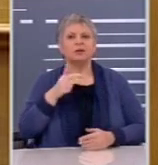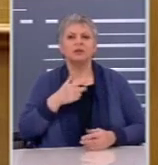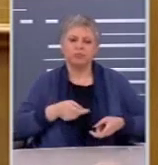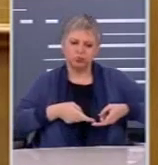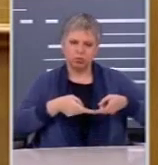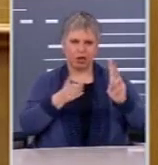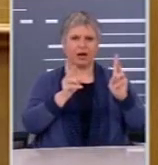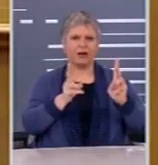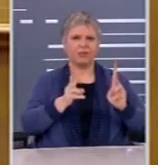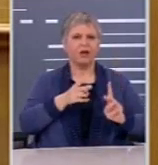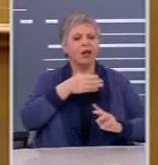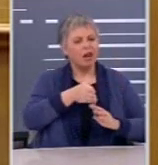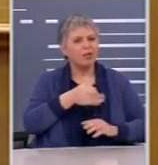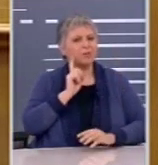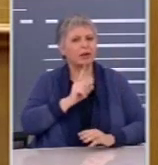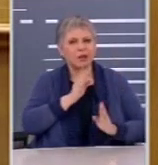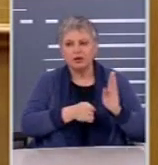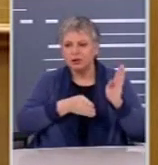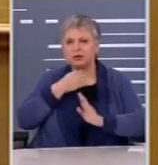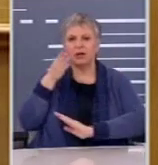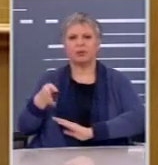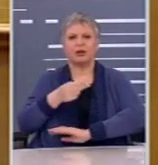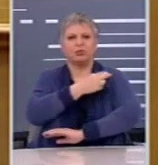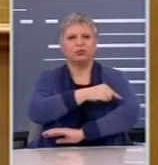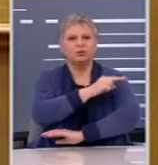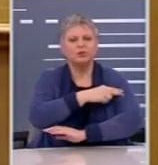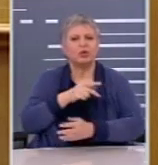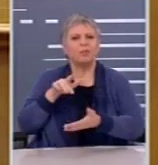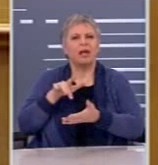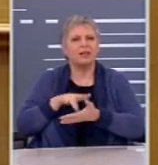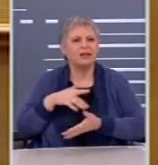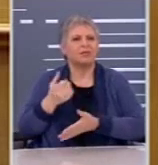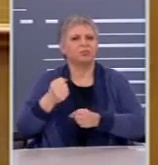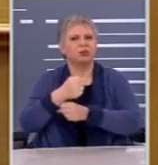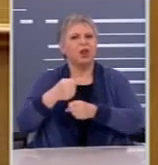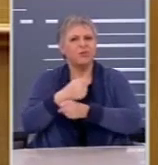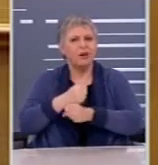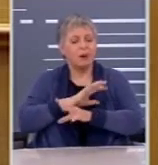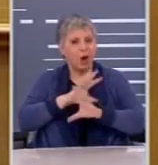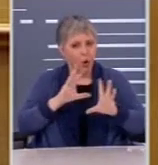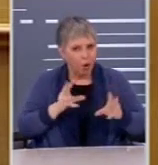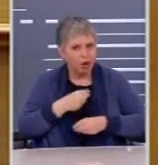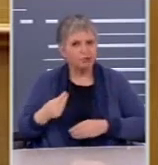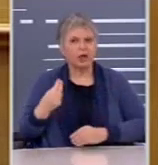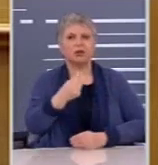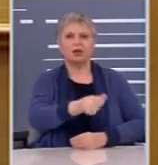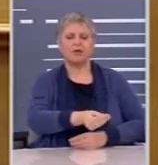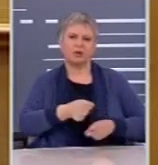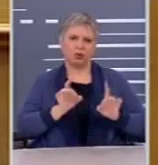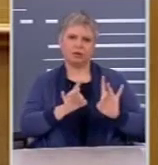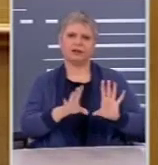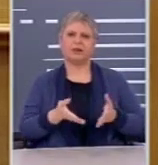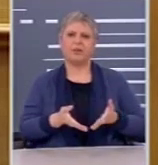πρόσβασης σε όλες τις δημόσιες δομές υγείας για την παροχή ιατροφαρμακευτικής περίθαλψης σε ανασφάλιστους, το οποίο προχώρησε η κυβέρνησή